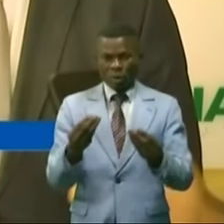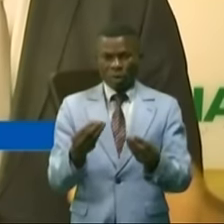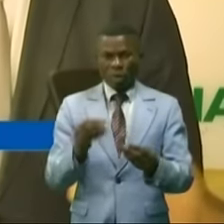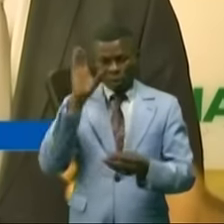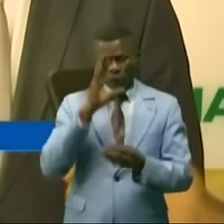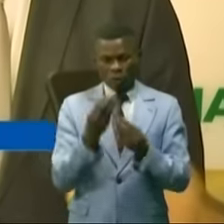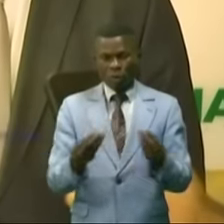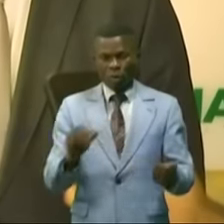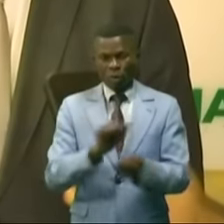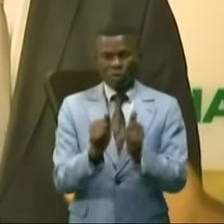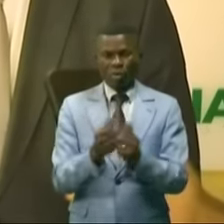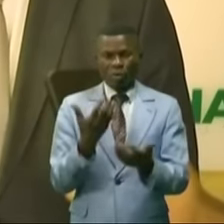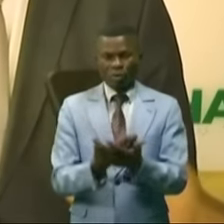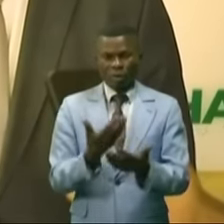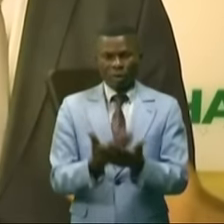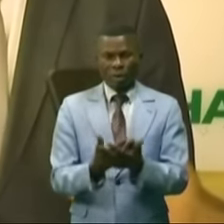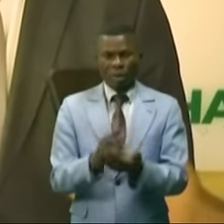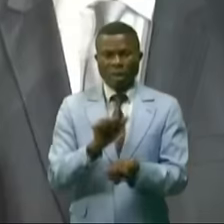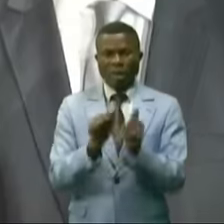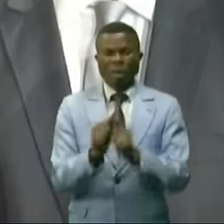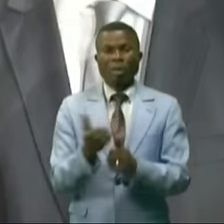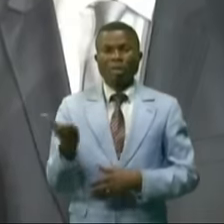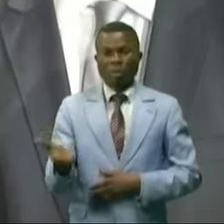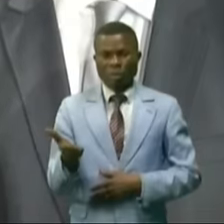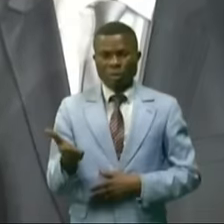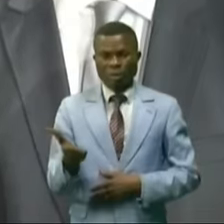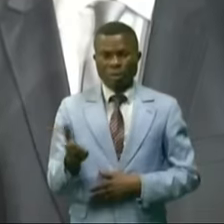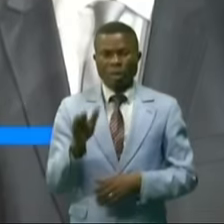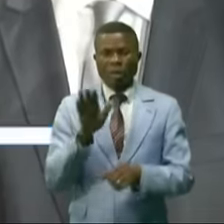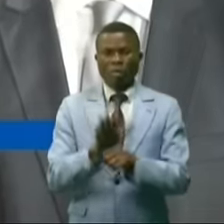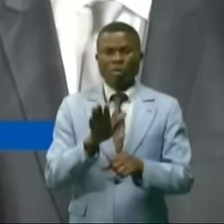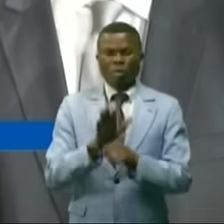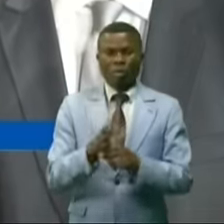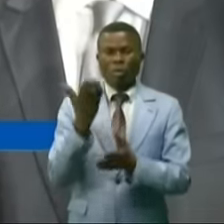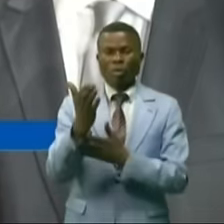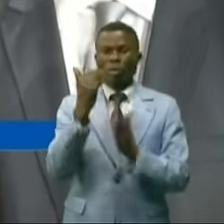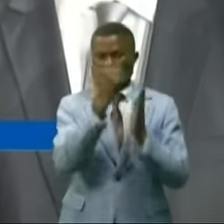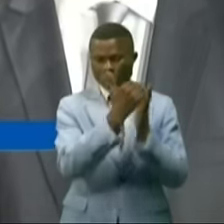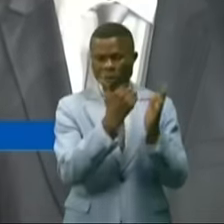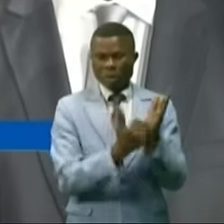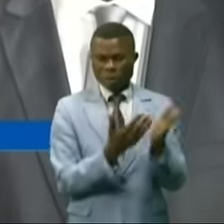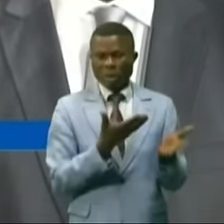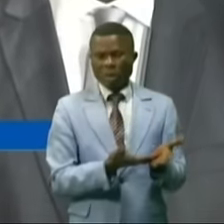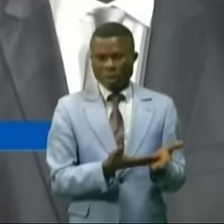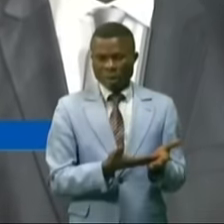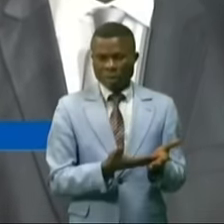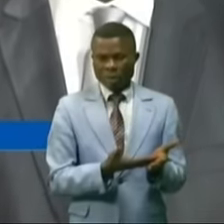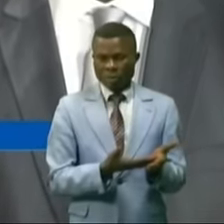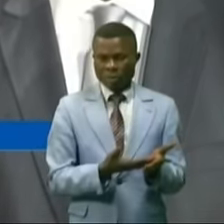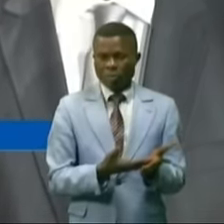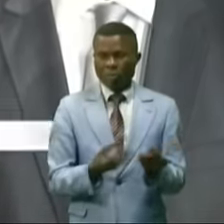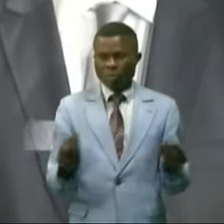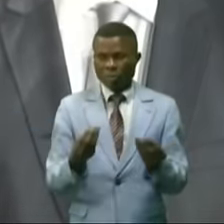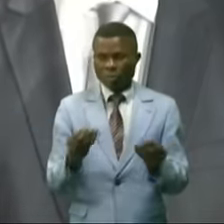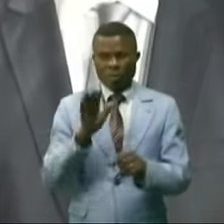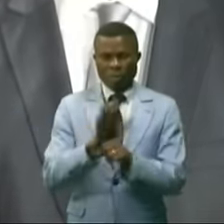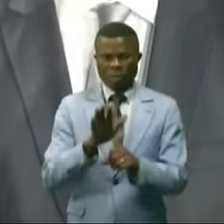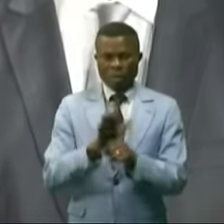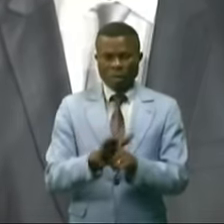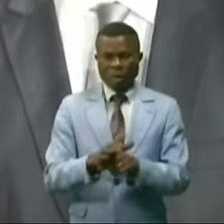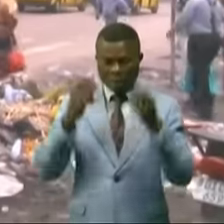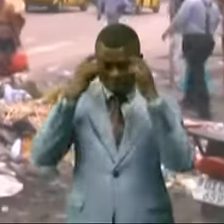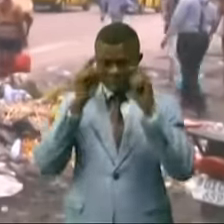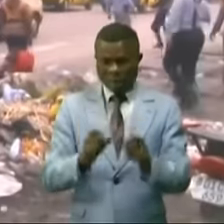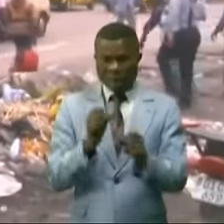résorber très rapidement ce problème. Plusieurs points ont été abordés. Et plusieurs mesures